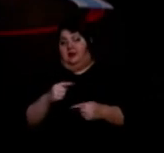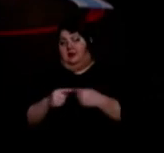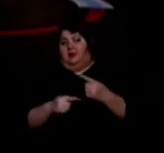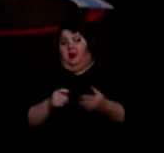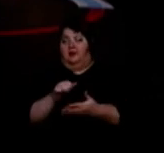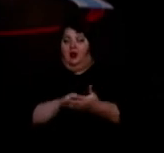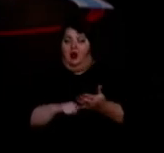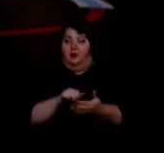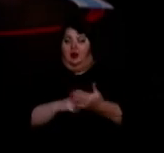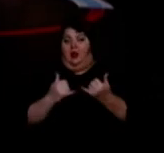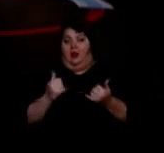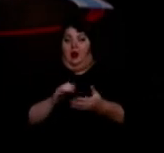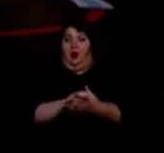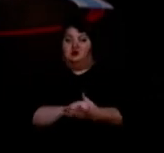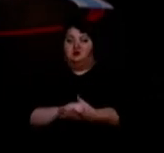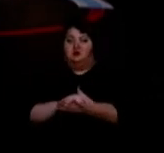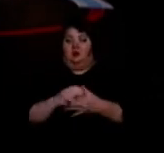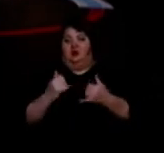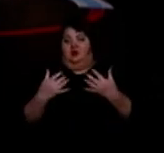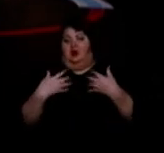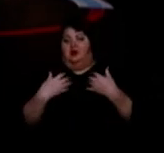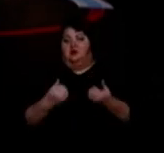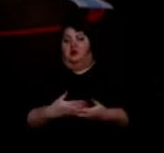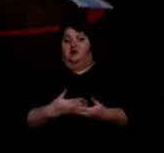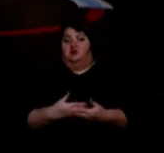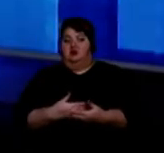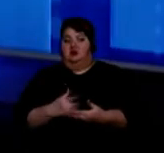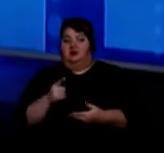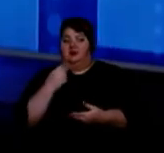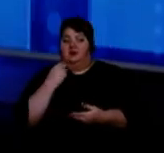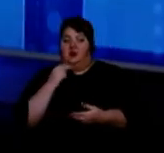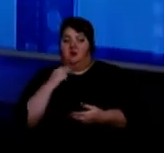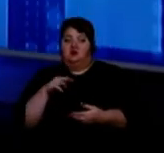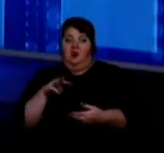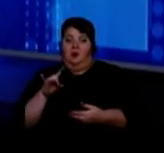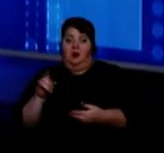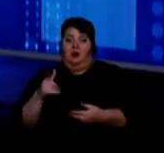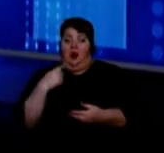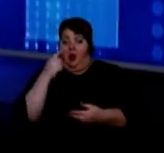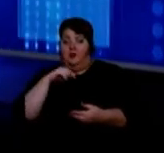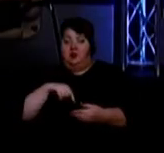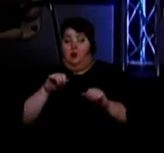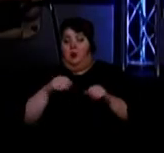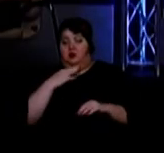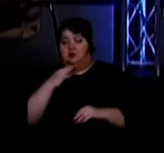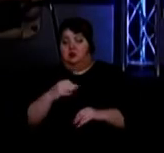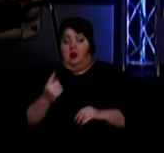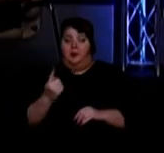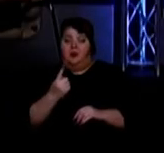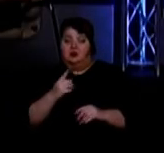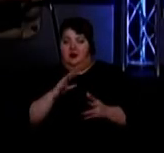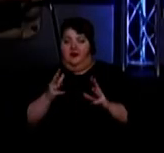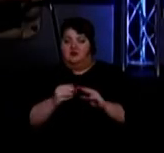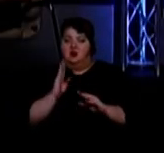абортів. Ну, і для суспільства, і для здоров'я психолог. Жінки. Да, це краще, ну, Марина, відповідь. Психолог могу сказати, прежде всего, що